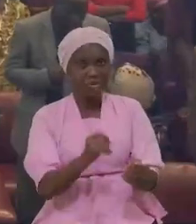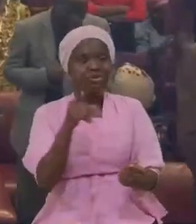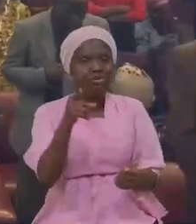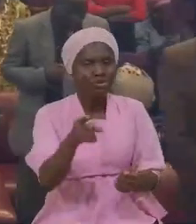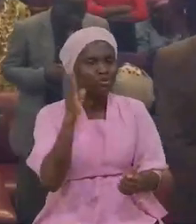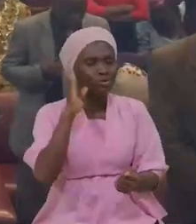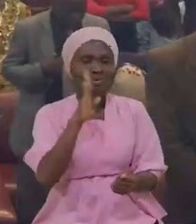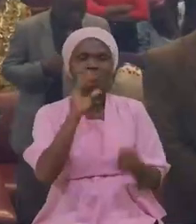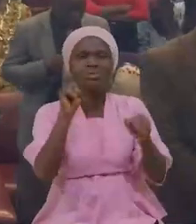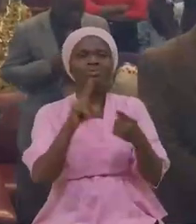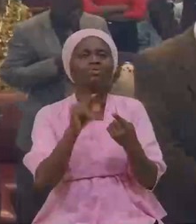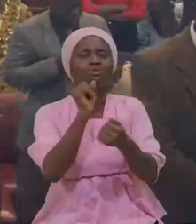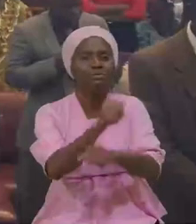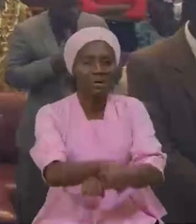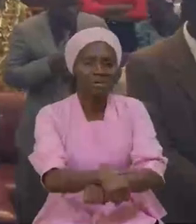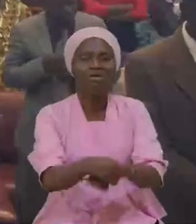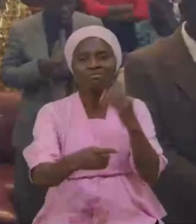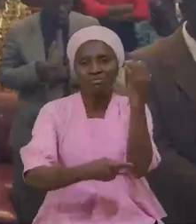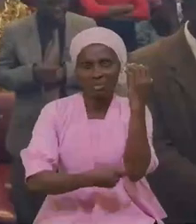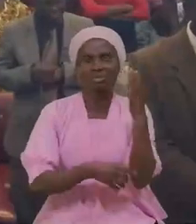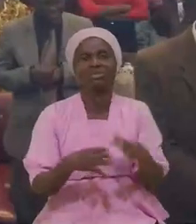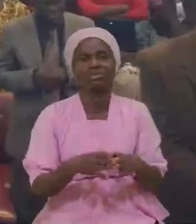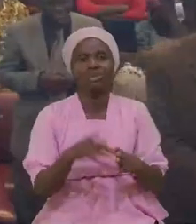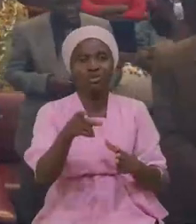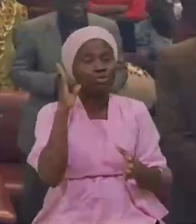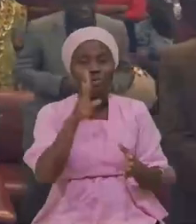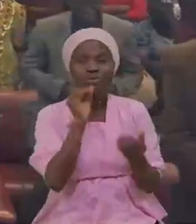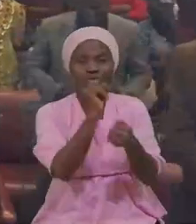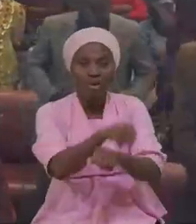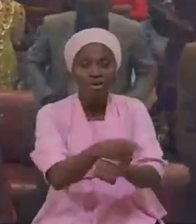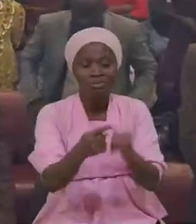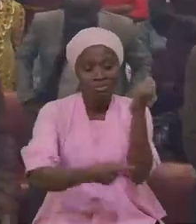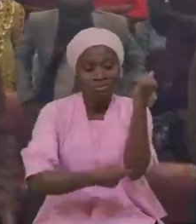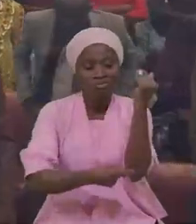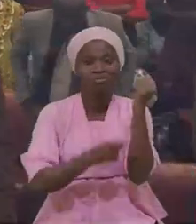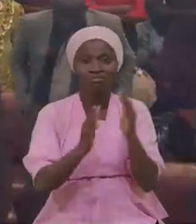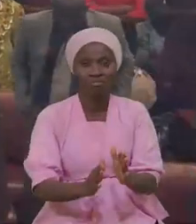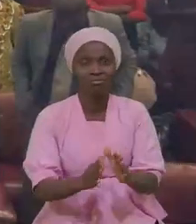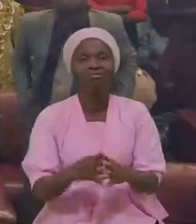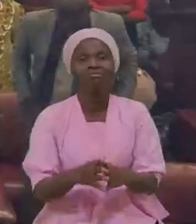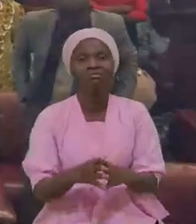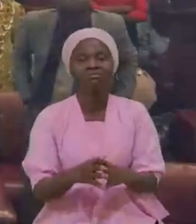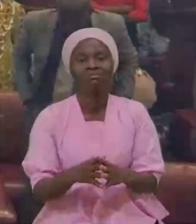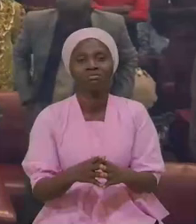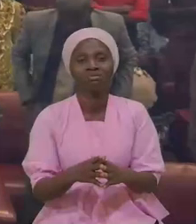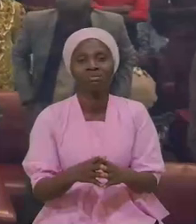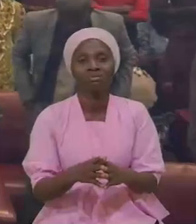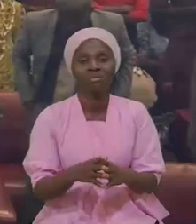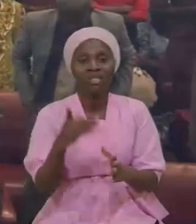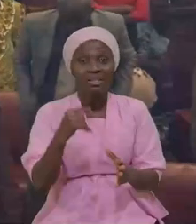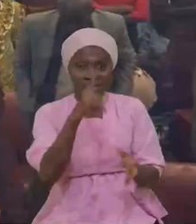triompher des tentations. Tu vas triompher du tentateur. La foi qui